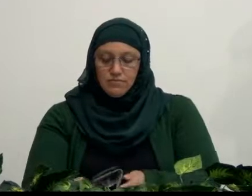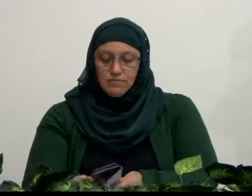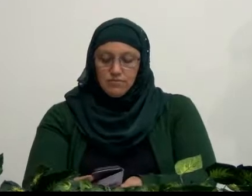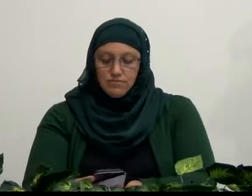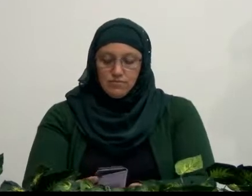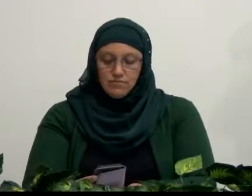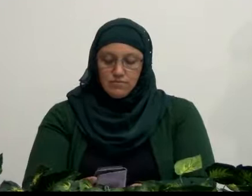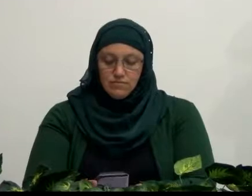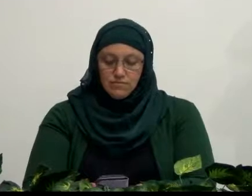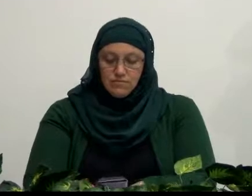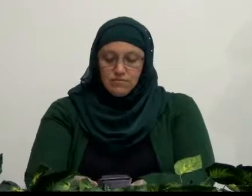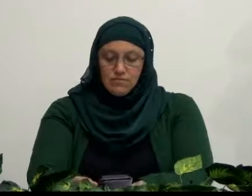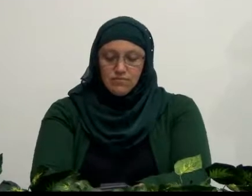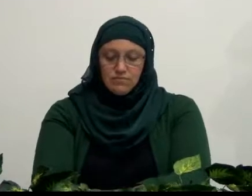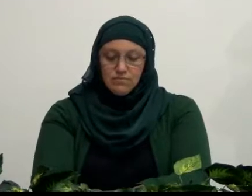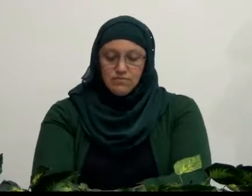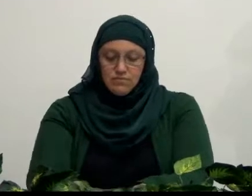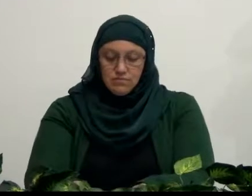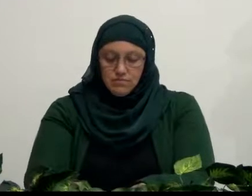عند